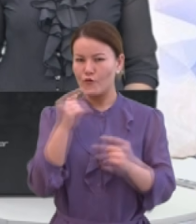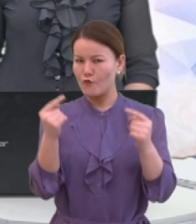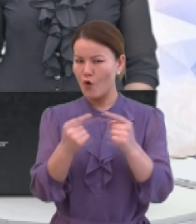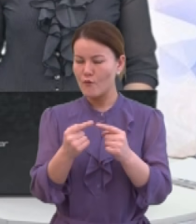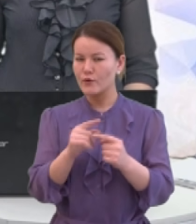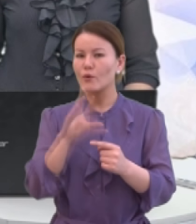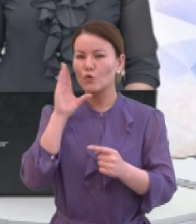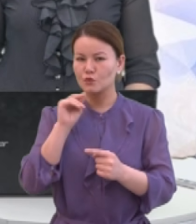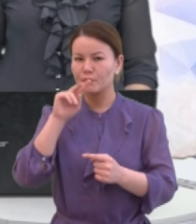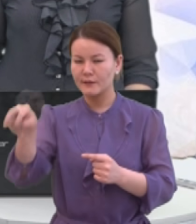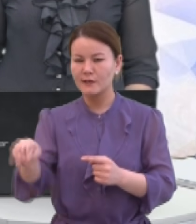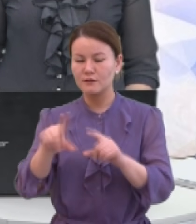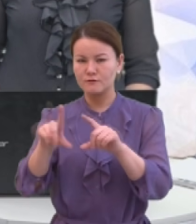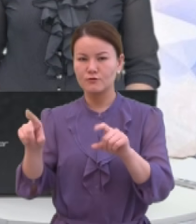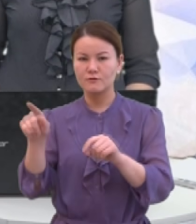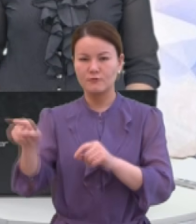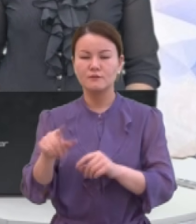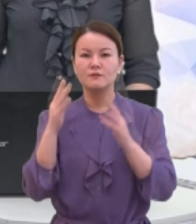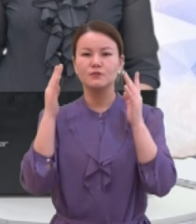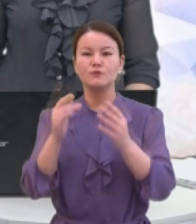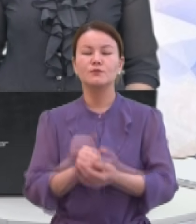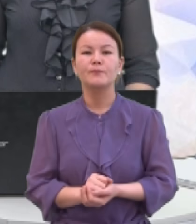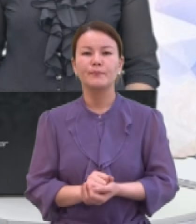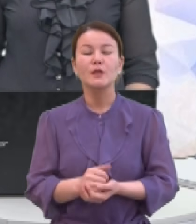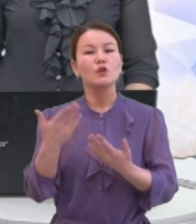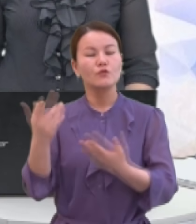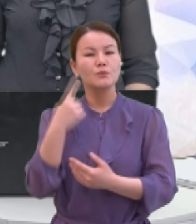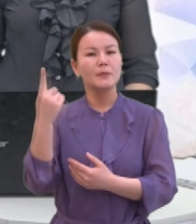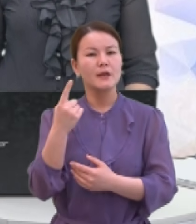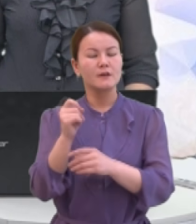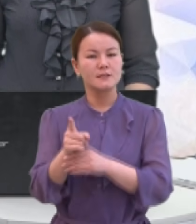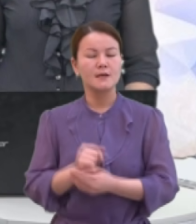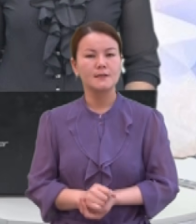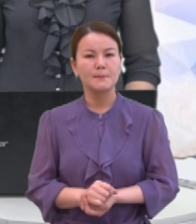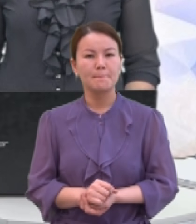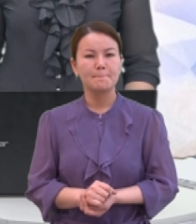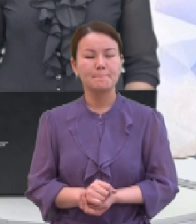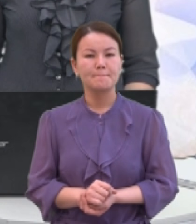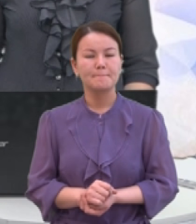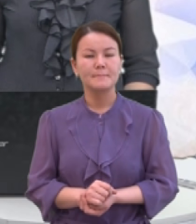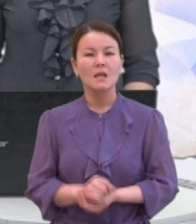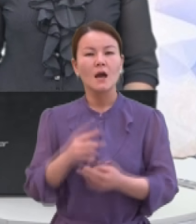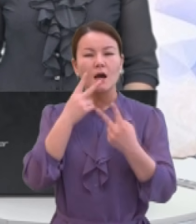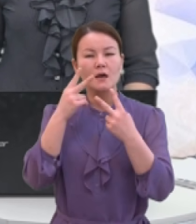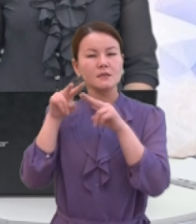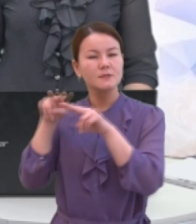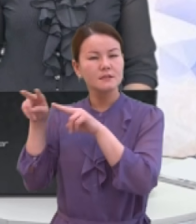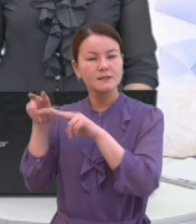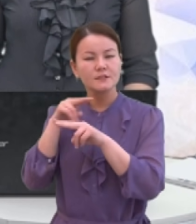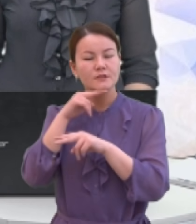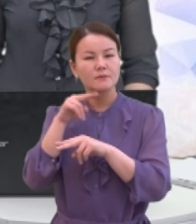на урок в лесную школу и вот первое задание рассмотрите внимательно